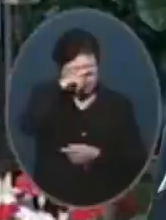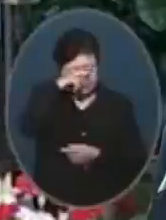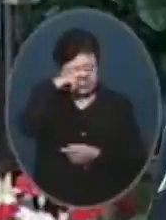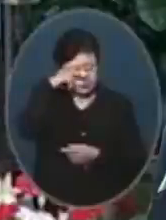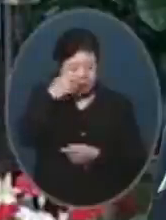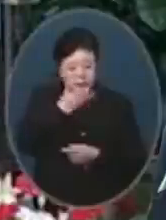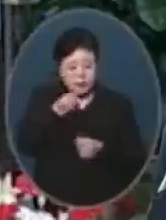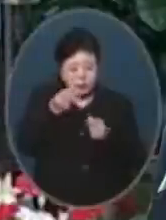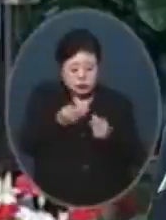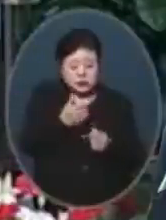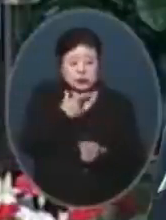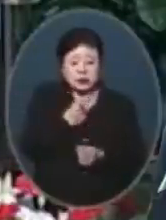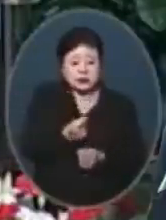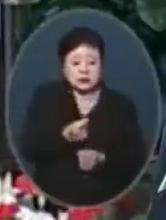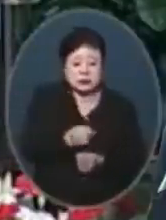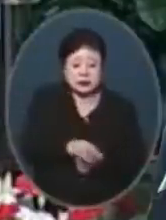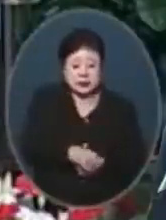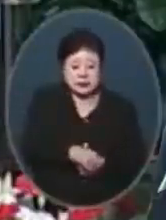복을 주시기를 원하시는 것입니다.